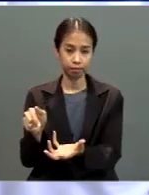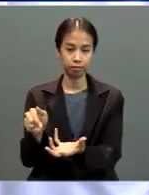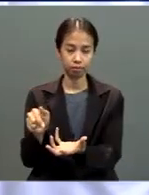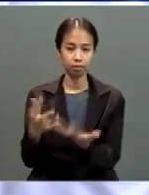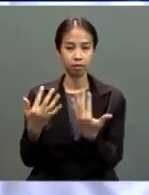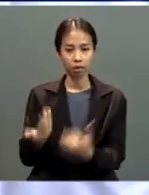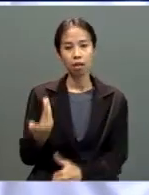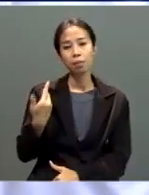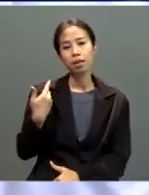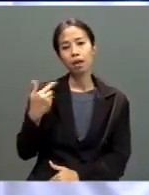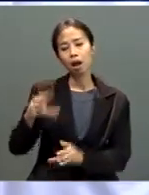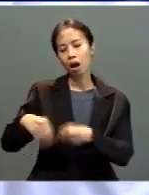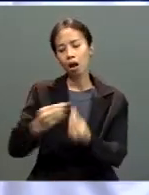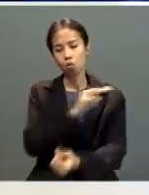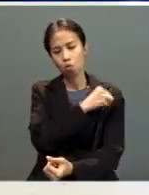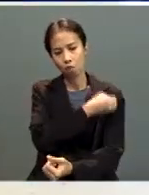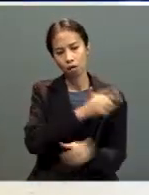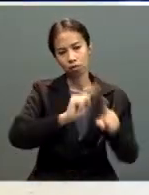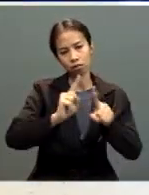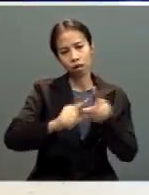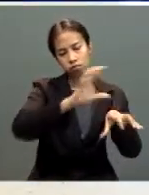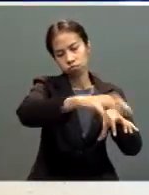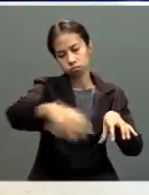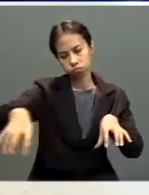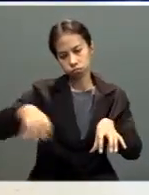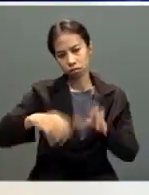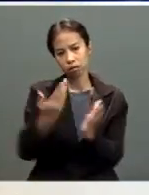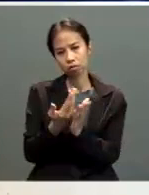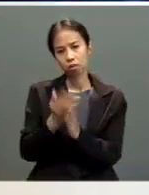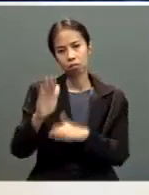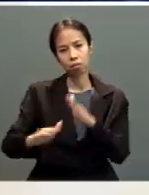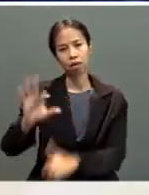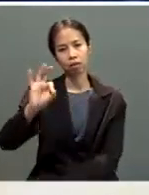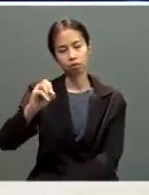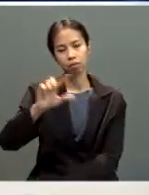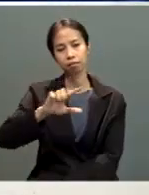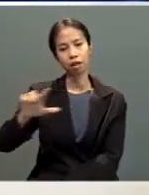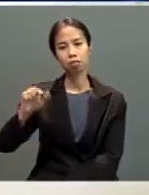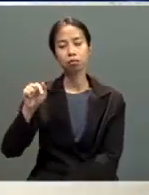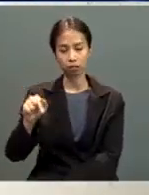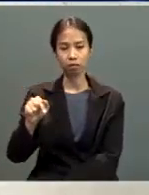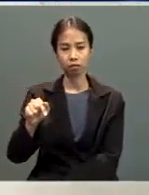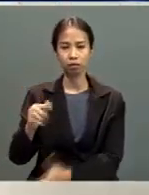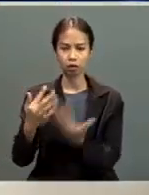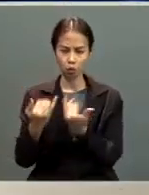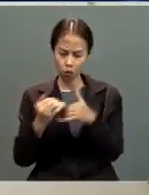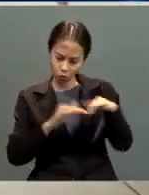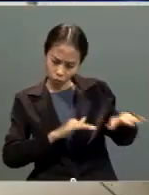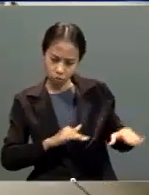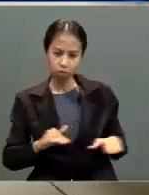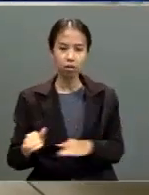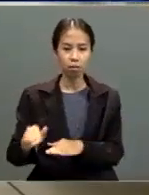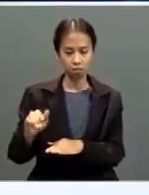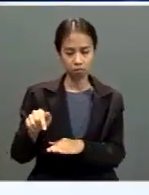แพทย์ที่มอบให้กับในแต่ละโรงพยาบาลในสุราษฎร์ธานีวงเงินกว่า90ล้านบาทครับนะครับมันเป็นการเตรียมความพร้อมนะครับเราต้องมี